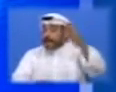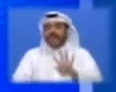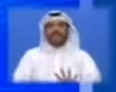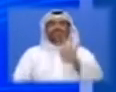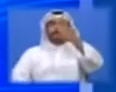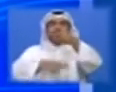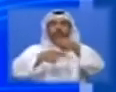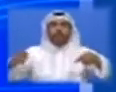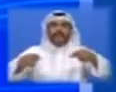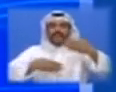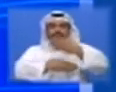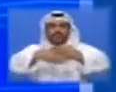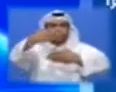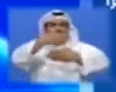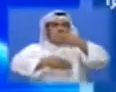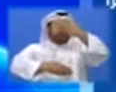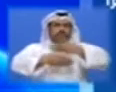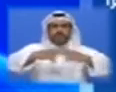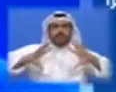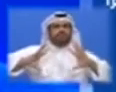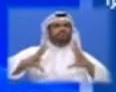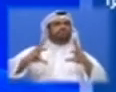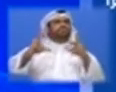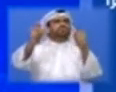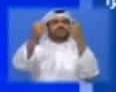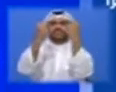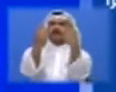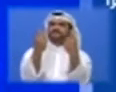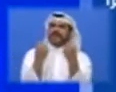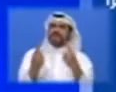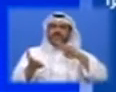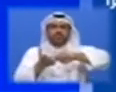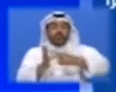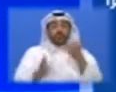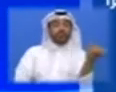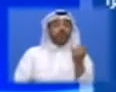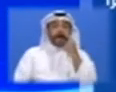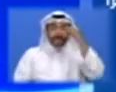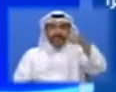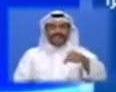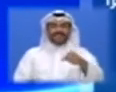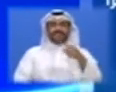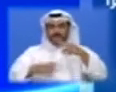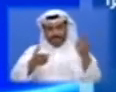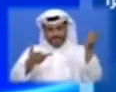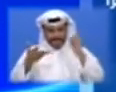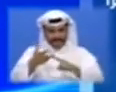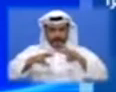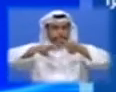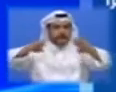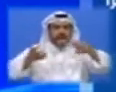ولتنفيذ الاعمال التنفيذيه في ضوء الاهداف المستوفاه في هذا المشروع الحيوي كما بحث المجلس